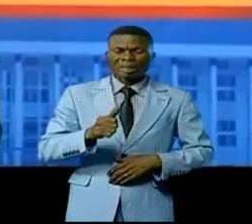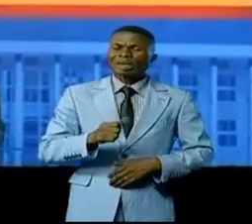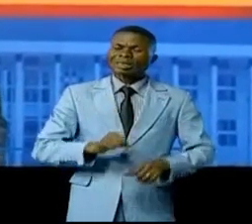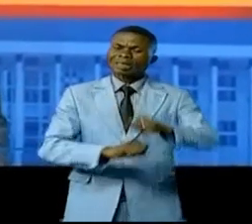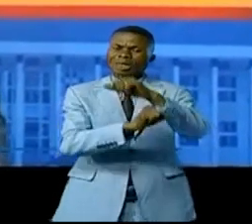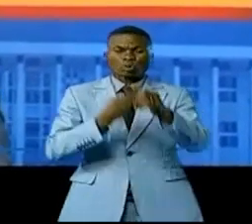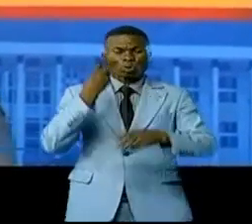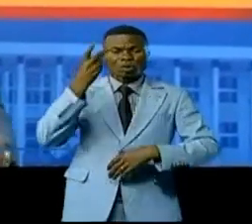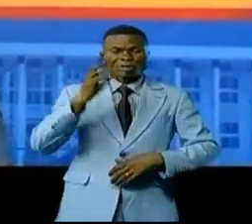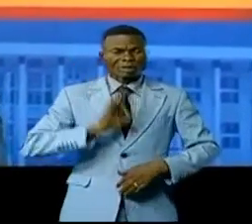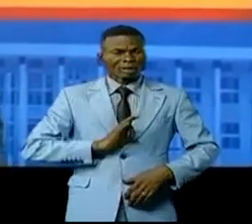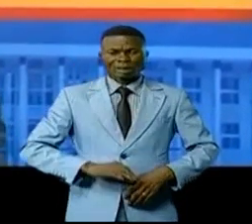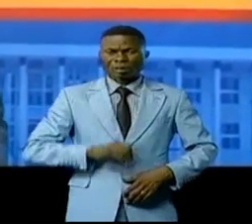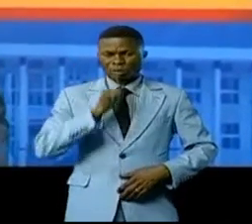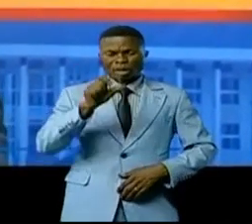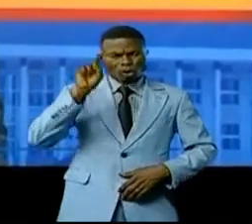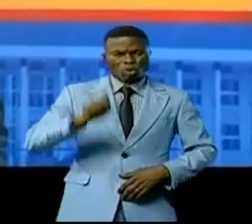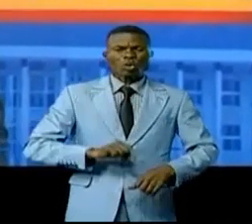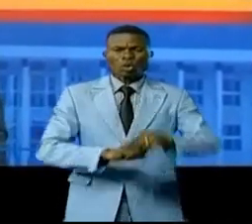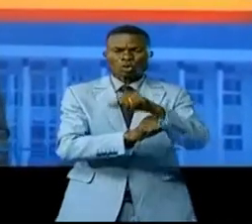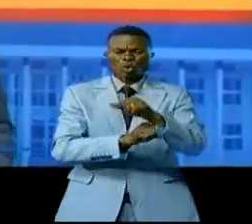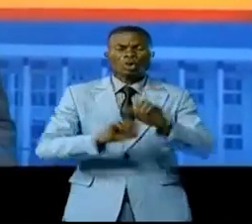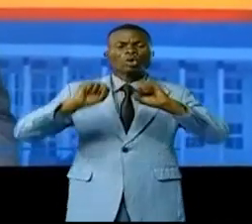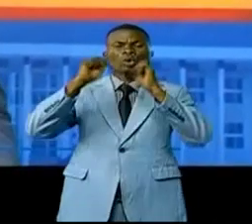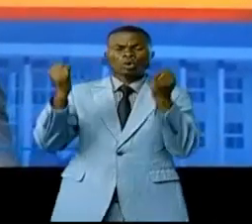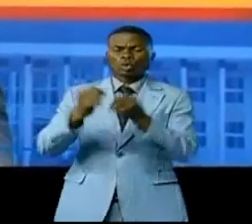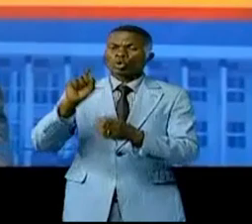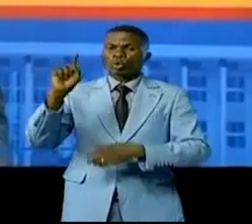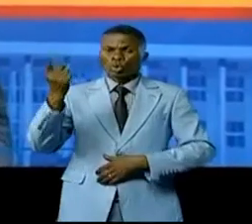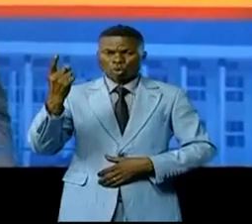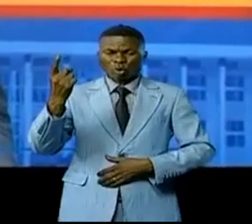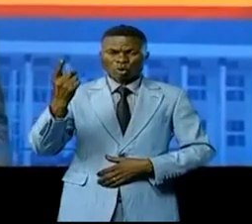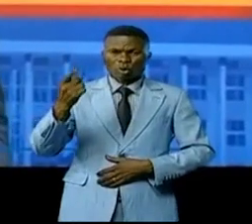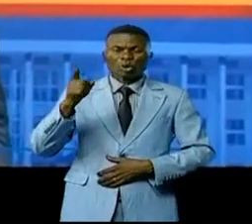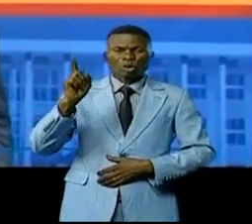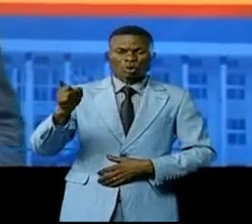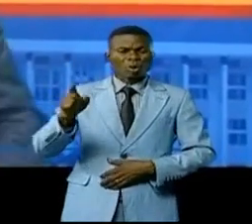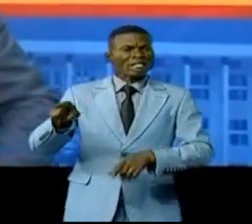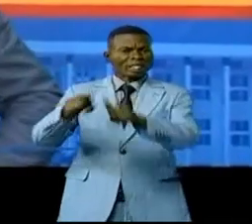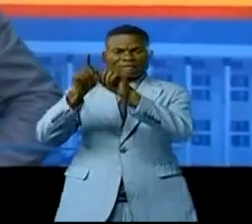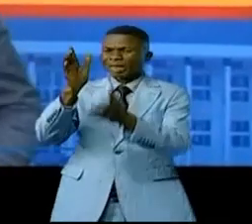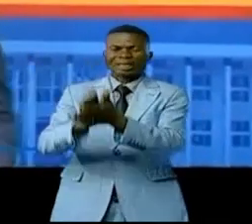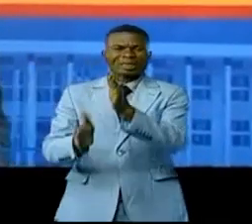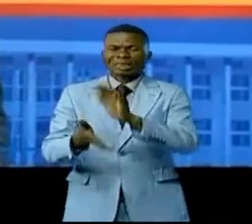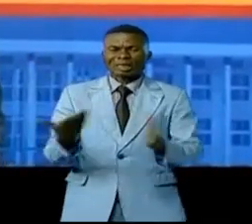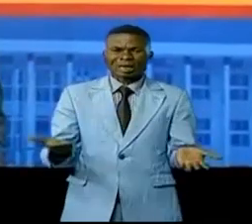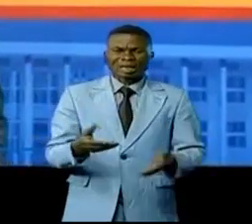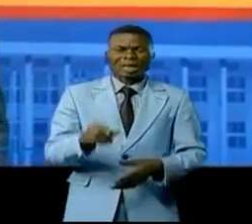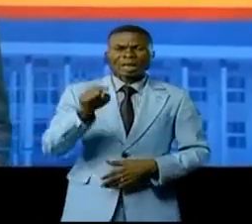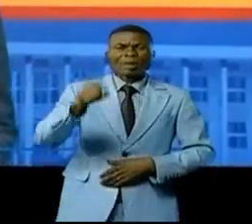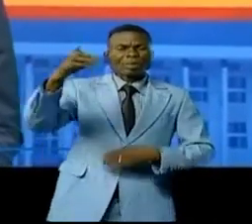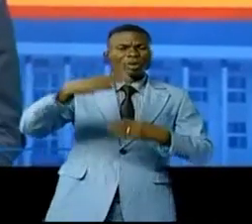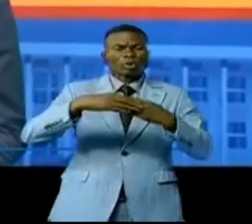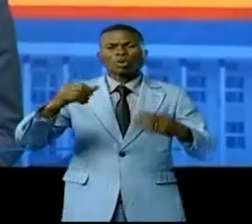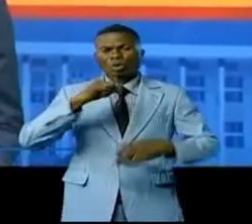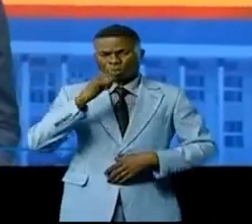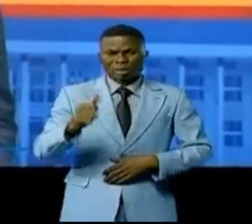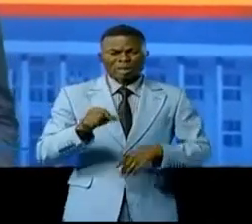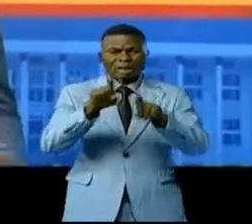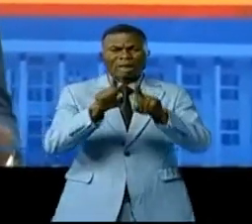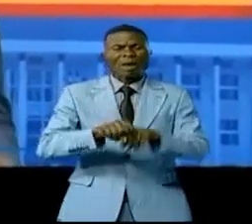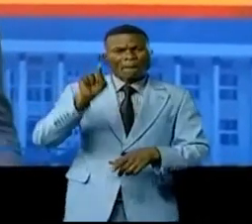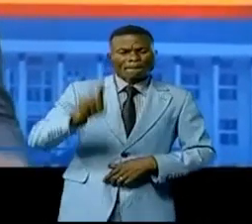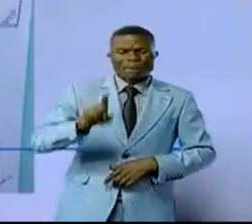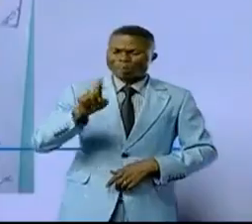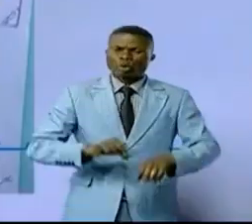l'État. Nous devons soutenir Congo Airways, qui n'est même pas endetté par des millions de dollars et qui a juste besoin